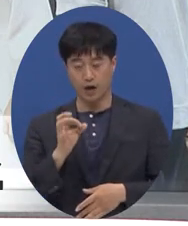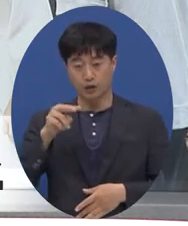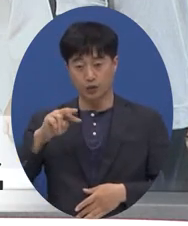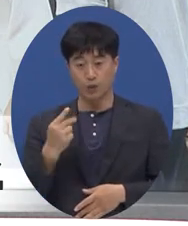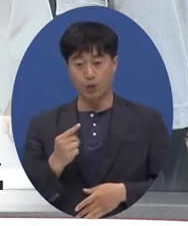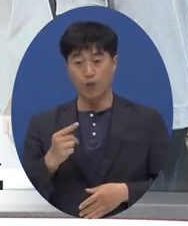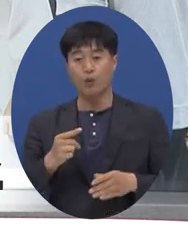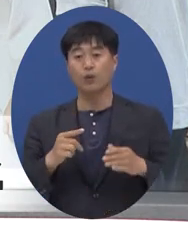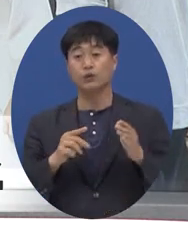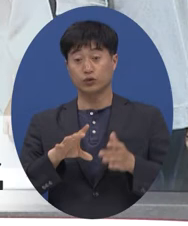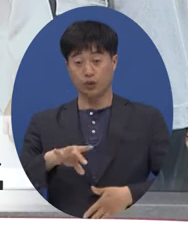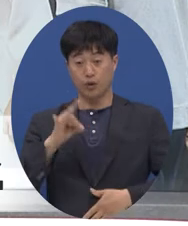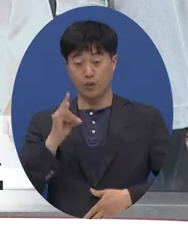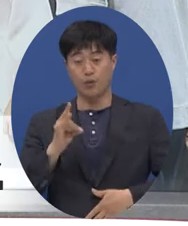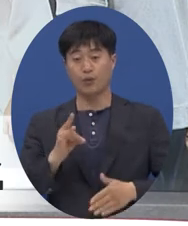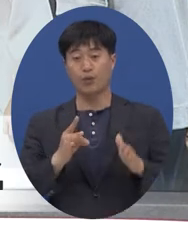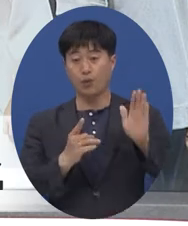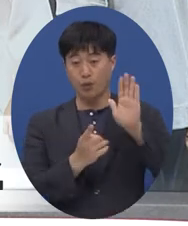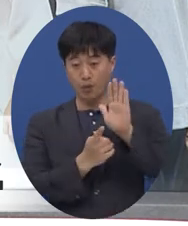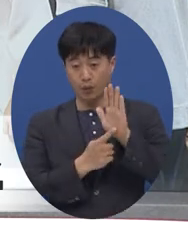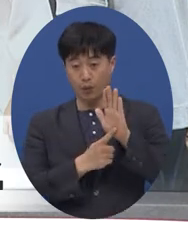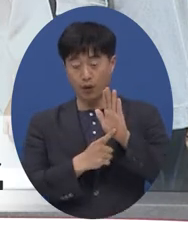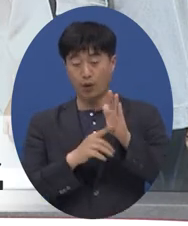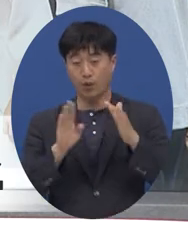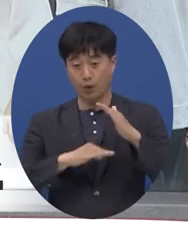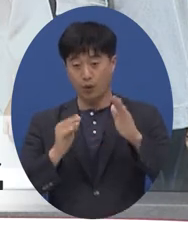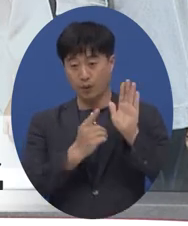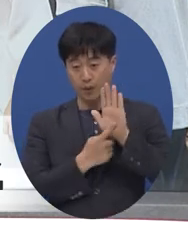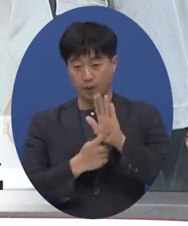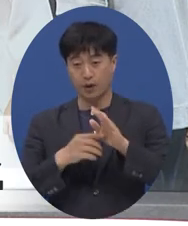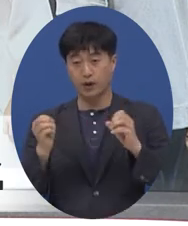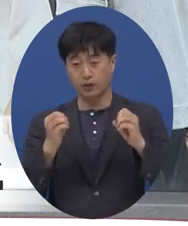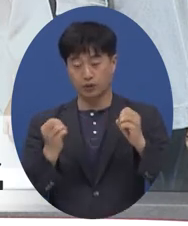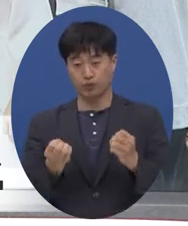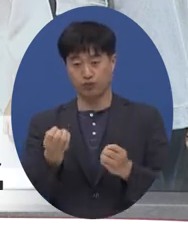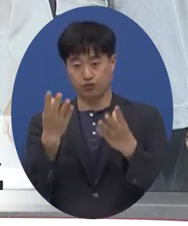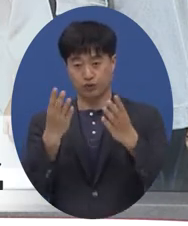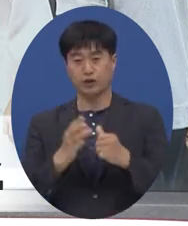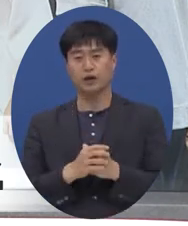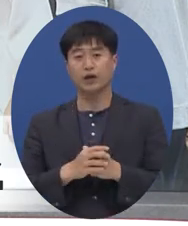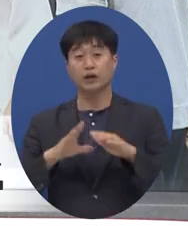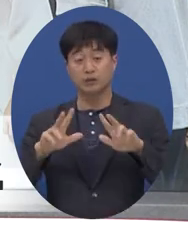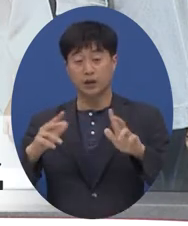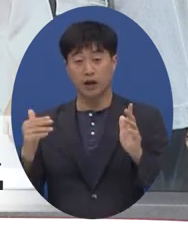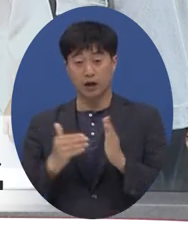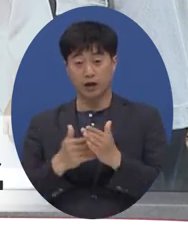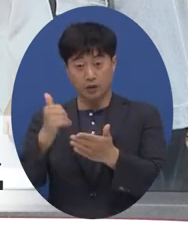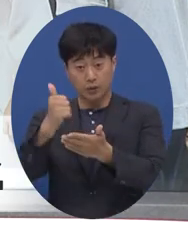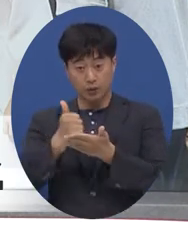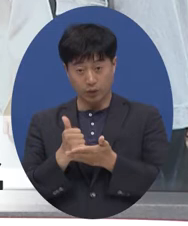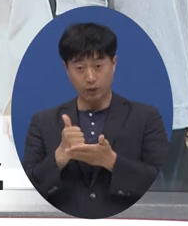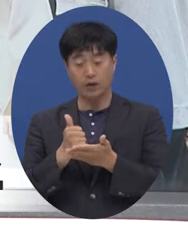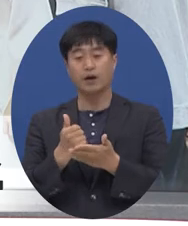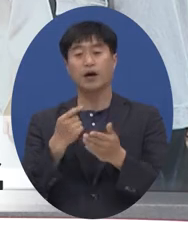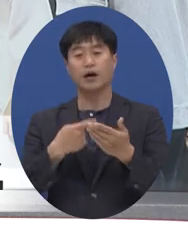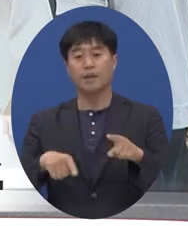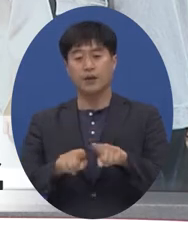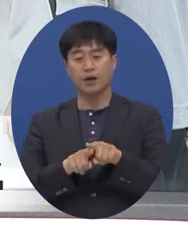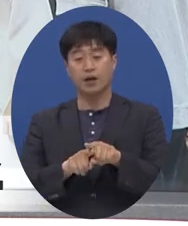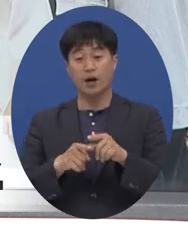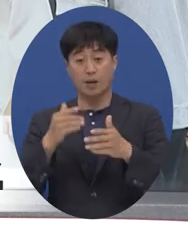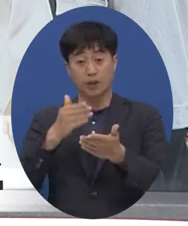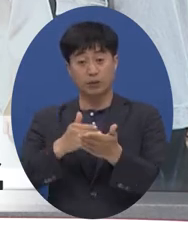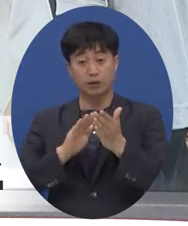공개 토크쇼를 열고 도민들을 직접 만났습니다. 이제껏 출연했던 게스트와 함께 방송 뒷이야기부터 청취자